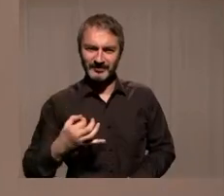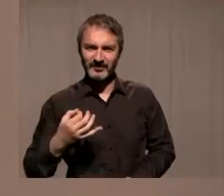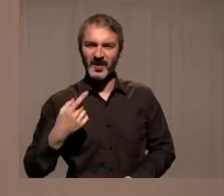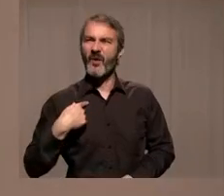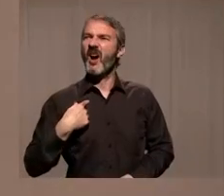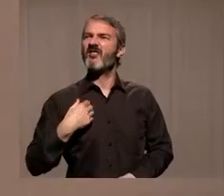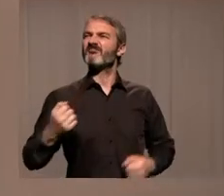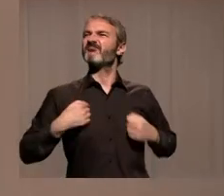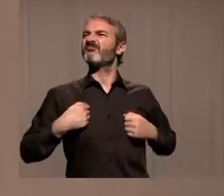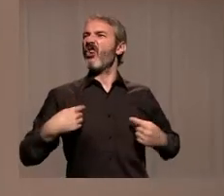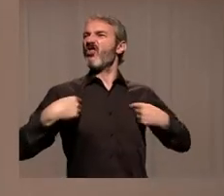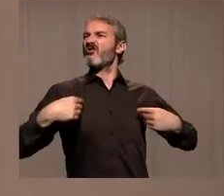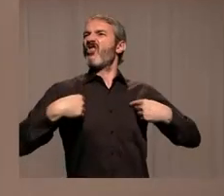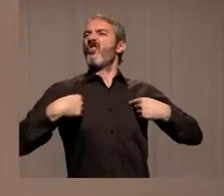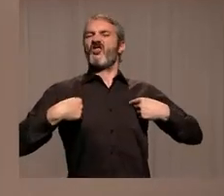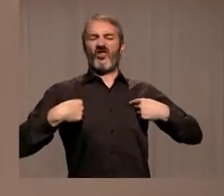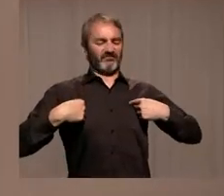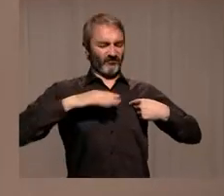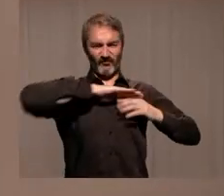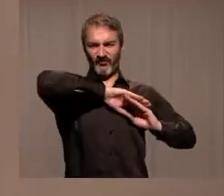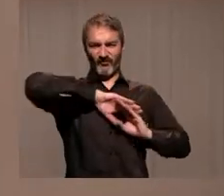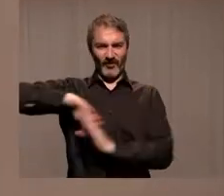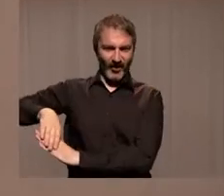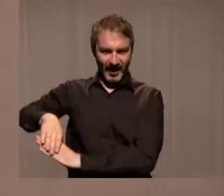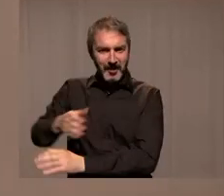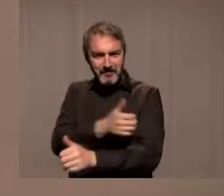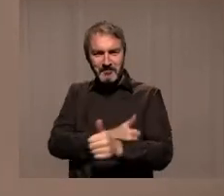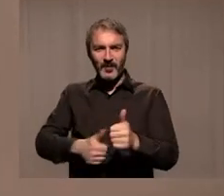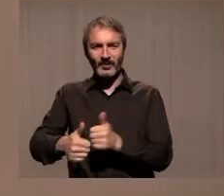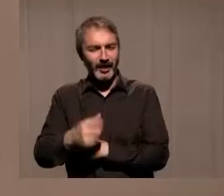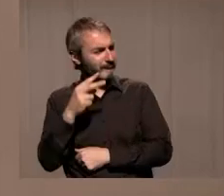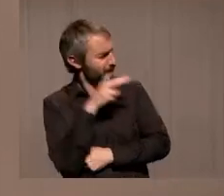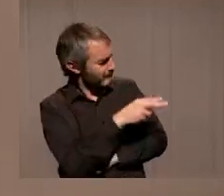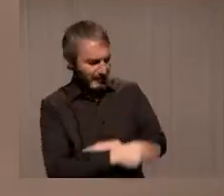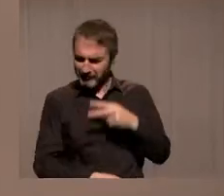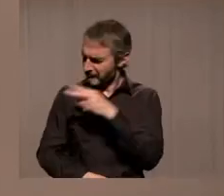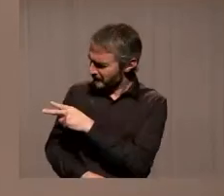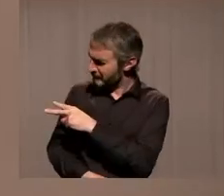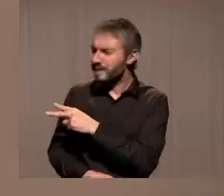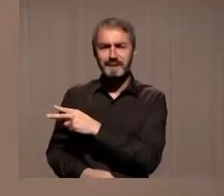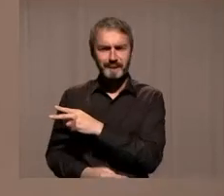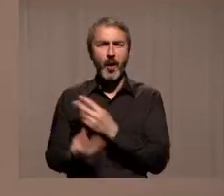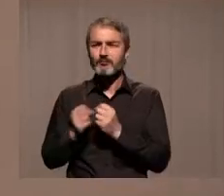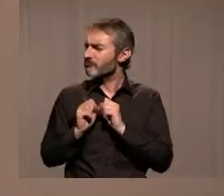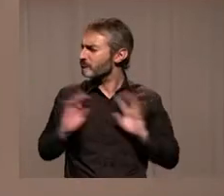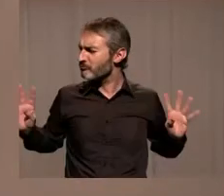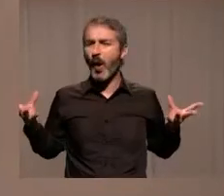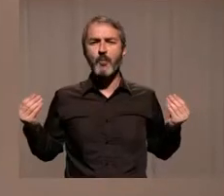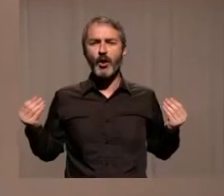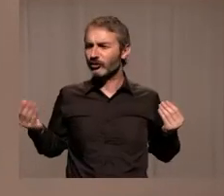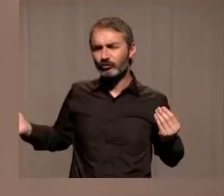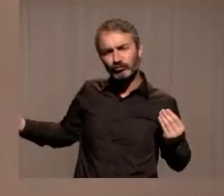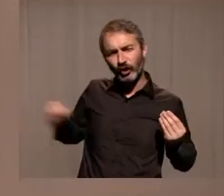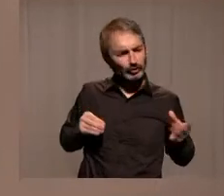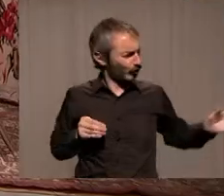ego i el seu jo al mig de les seves prioritats, sinó que han mirat a banda i banda i han vist que som molts, que ens necessitem entre